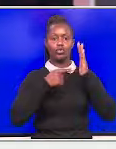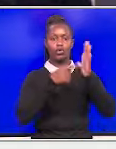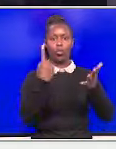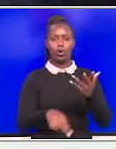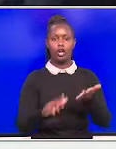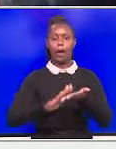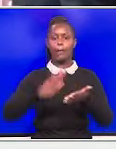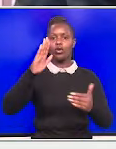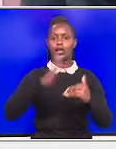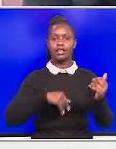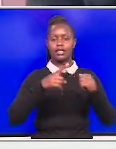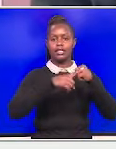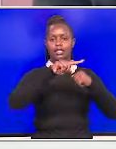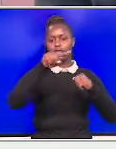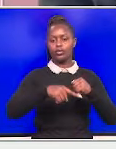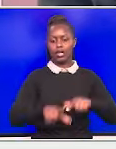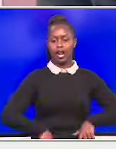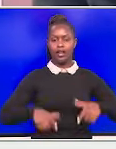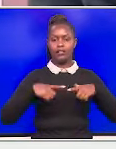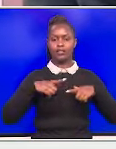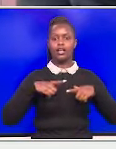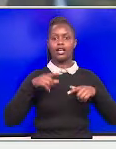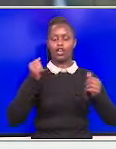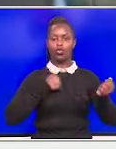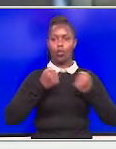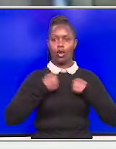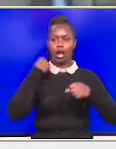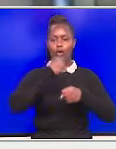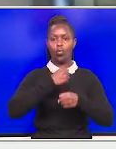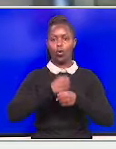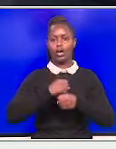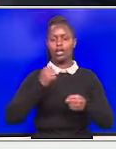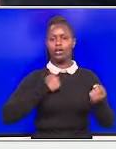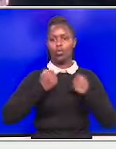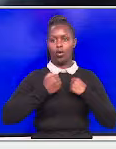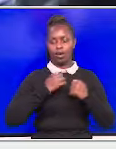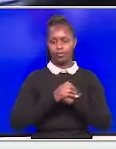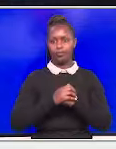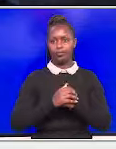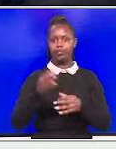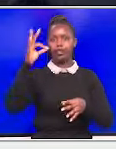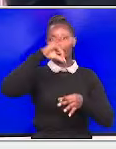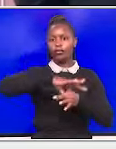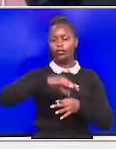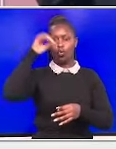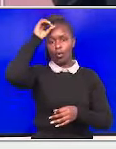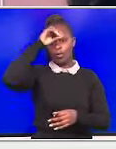zaidi ya Wakenya 6,000 wanaishi na kufanya kazi nchini Rwanda. Kura ya maoni ya